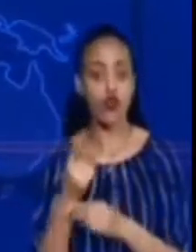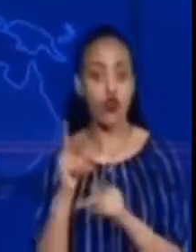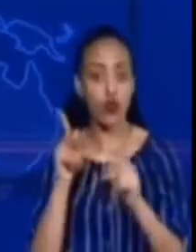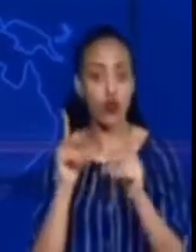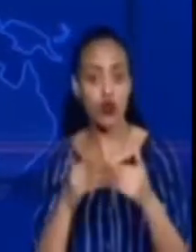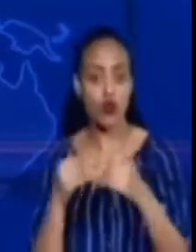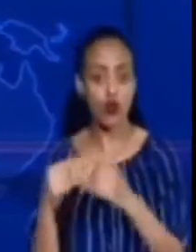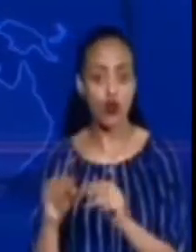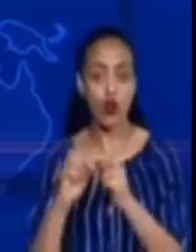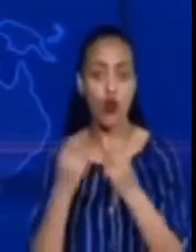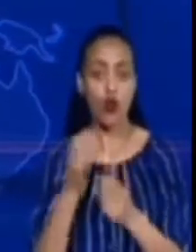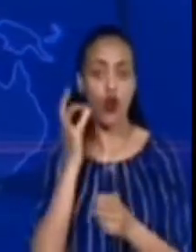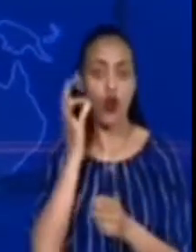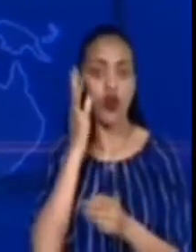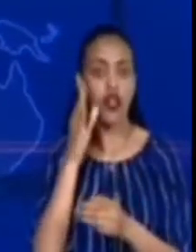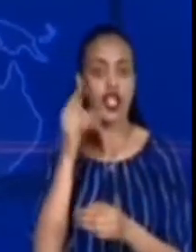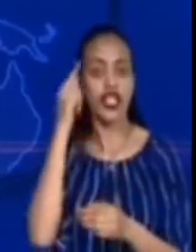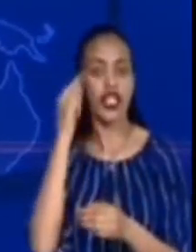ዲሰርሚሊቲ